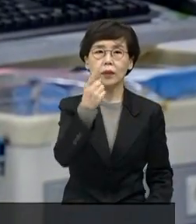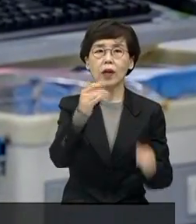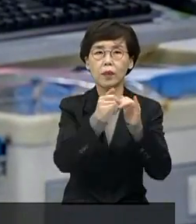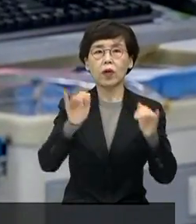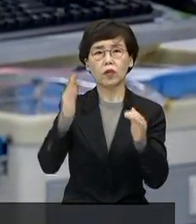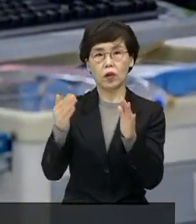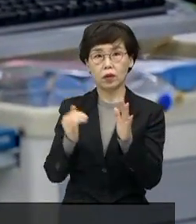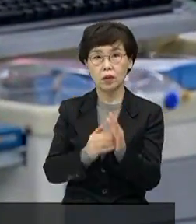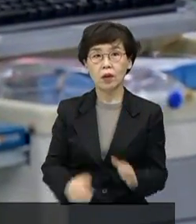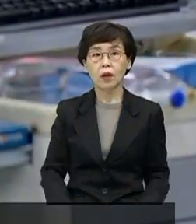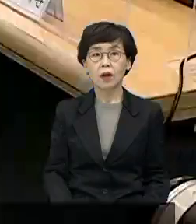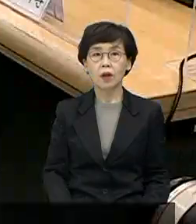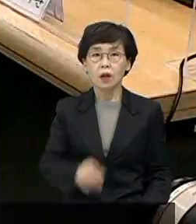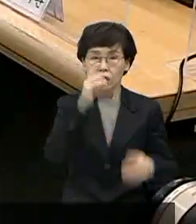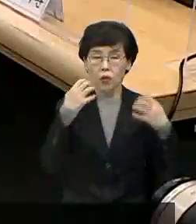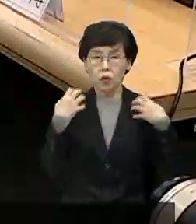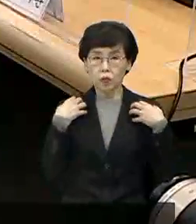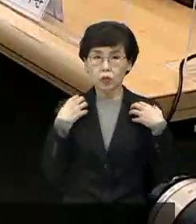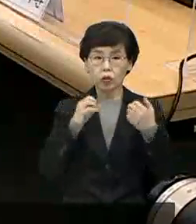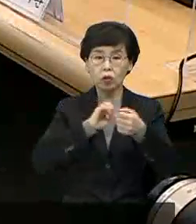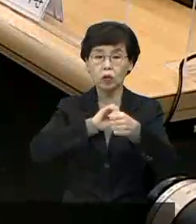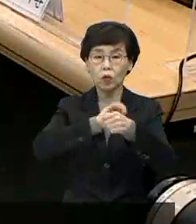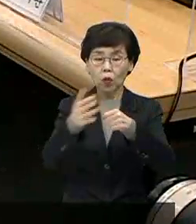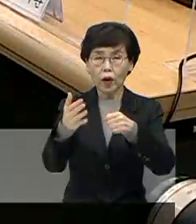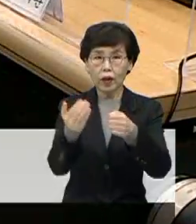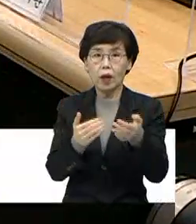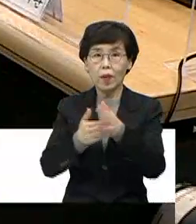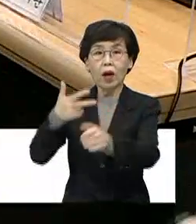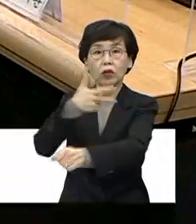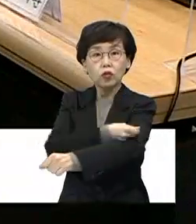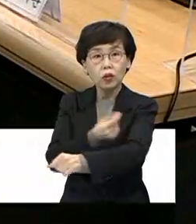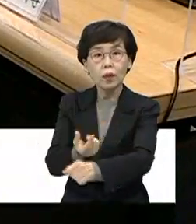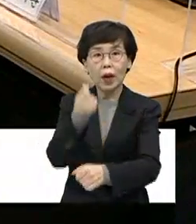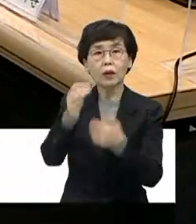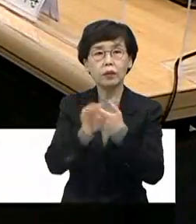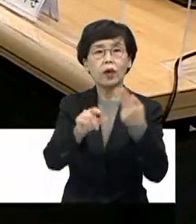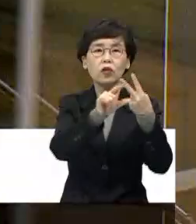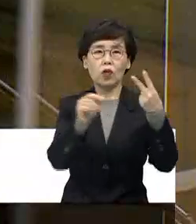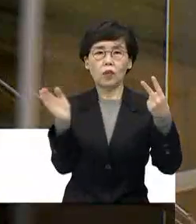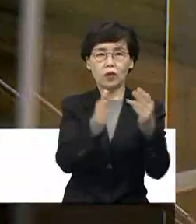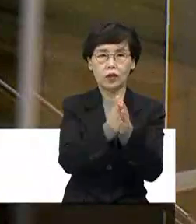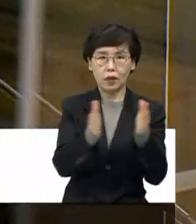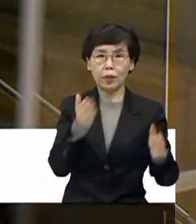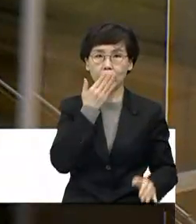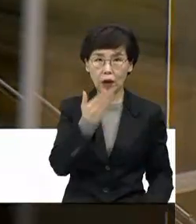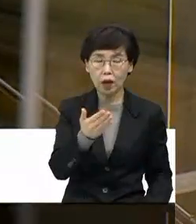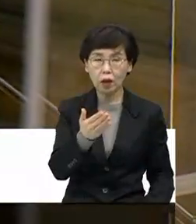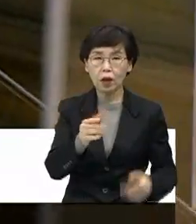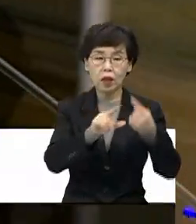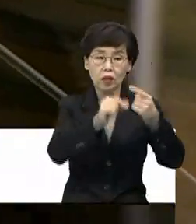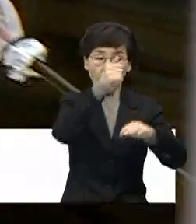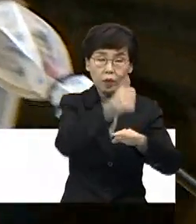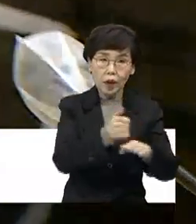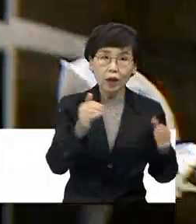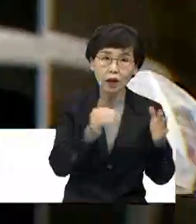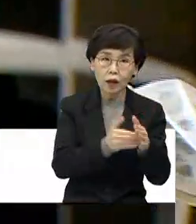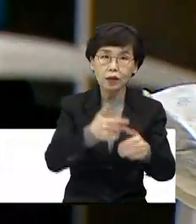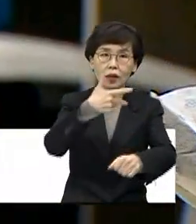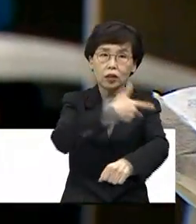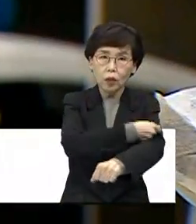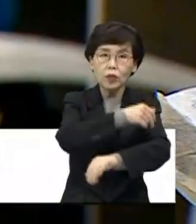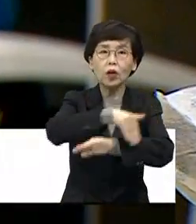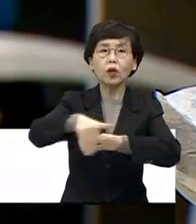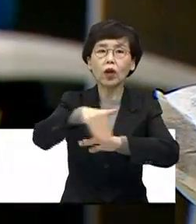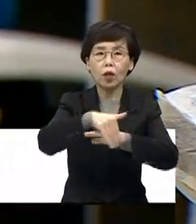늘었습니다. 정부는 코로나19 백신 접종이 빠르면 다음 달부터 시작될 예정이라며 이달 말까지 세부 접종 계획을